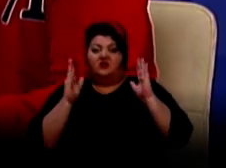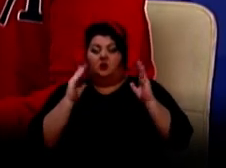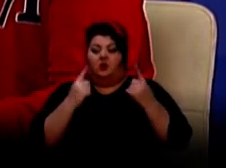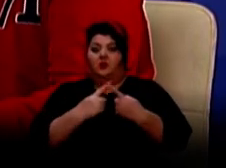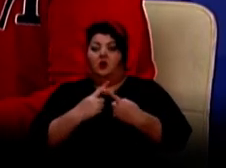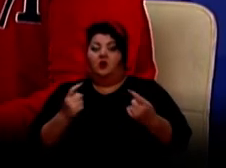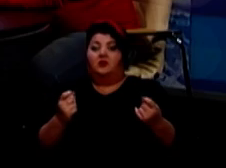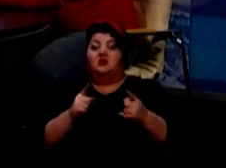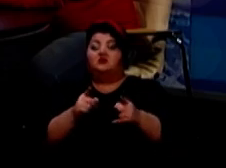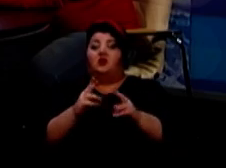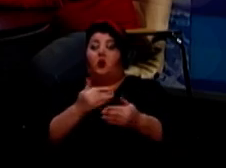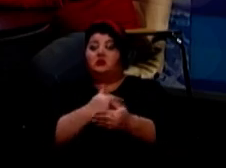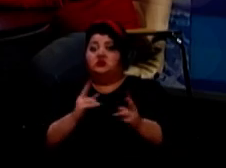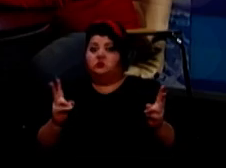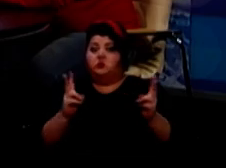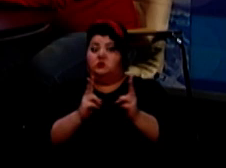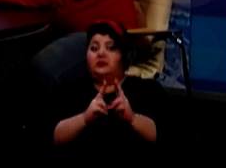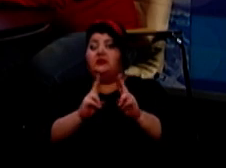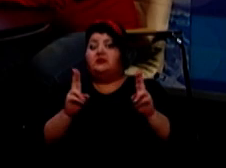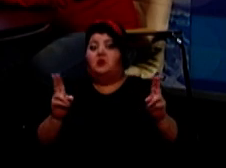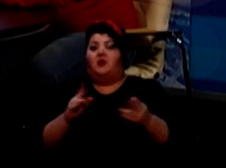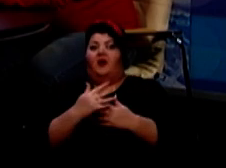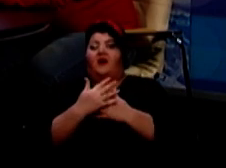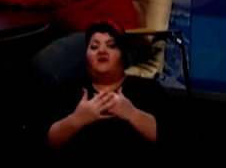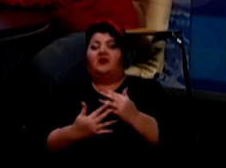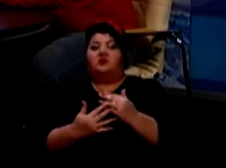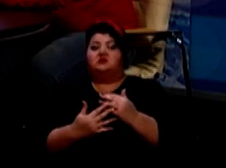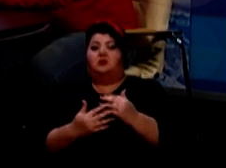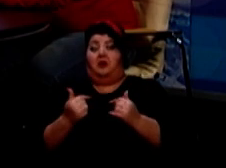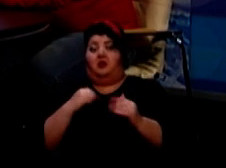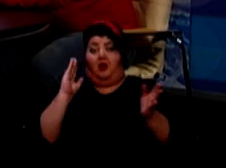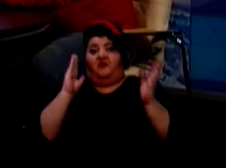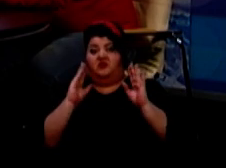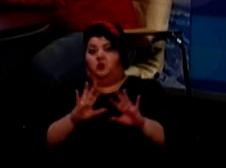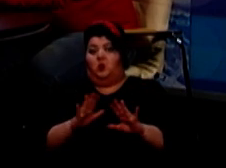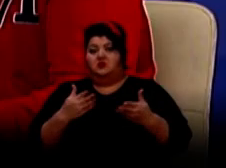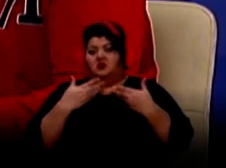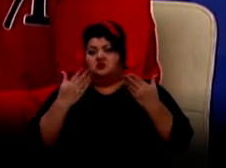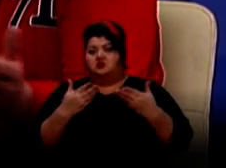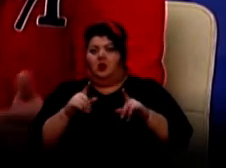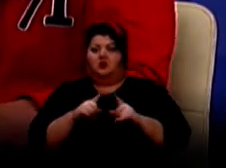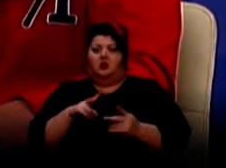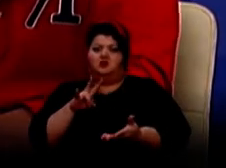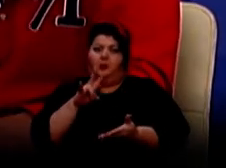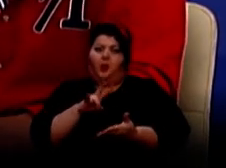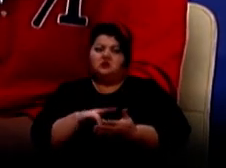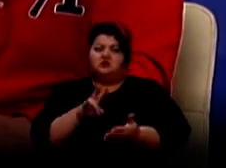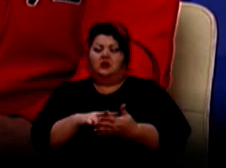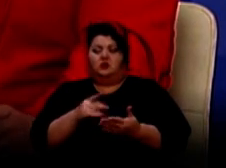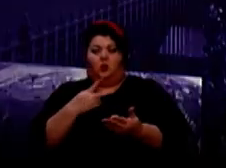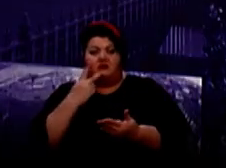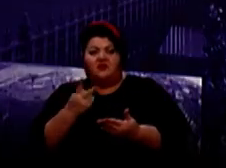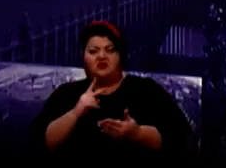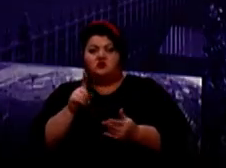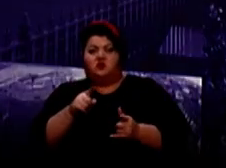кимось зустрітися. Ну, вибачте, будь ласка, беріть Фейсбук і читайте. Я Фейсбук не читаю. Так, і щоб постійно следити, що ви там пишете, кому